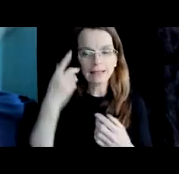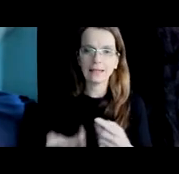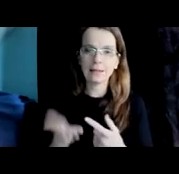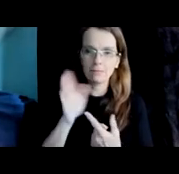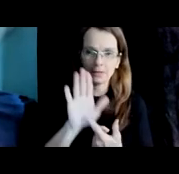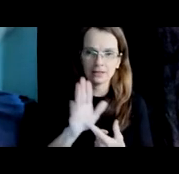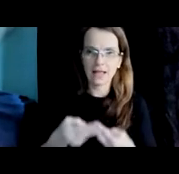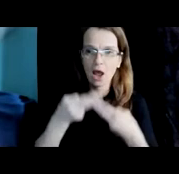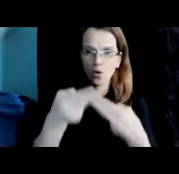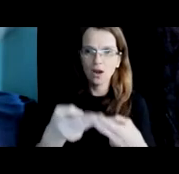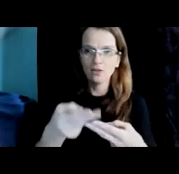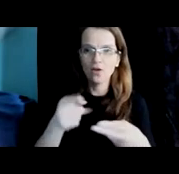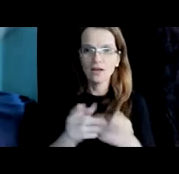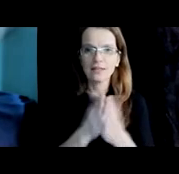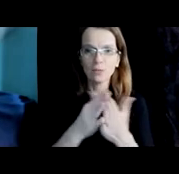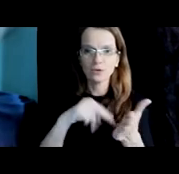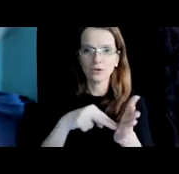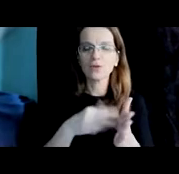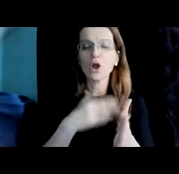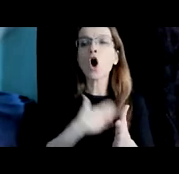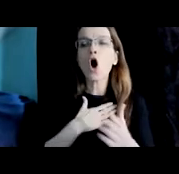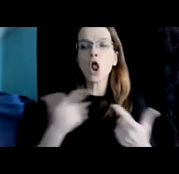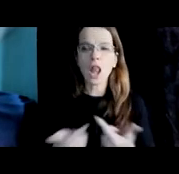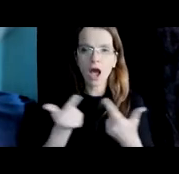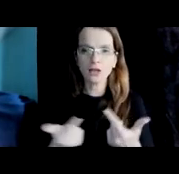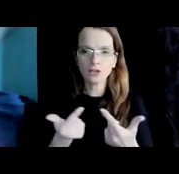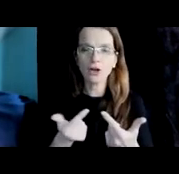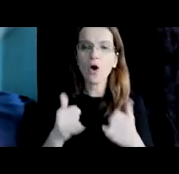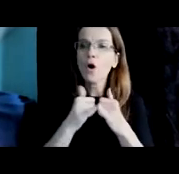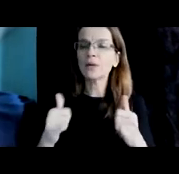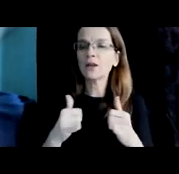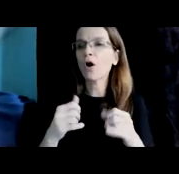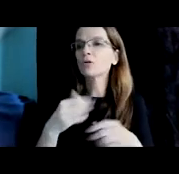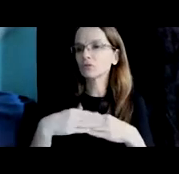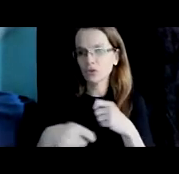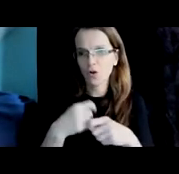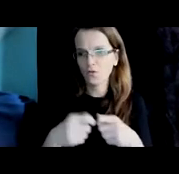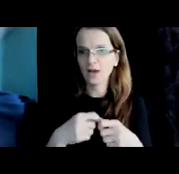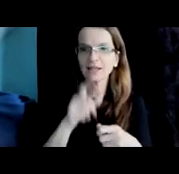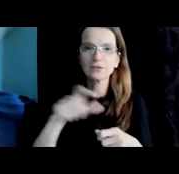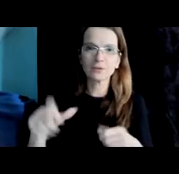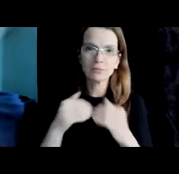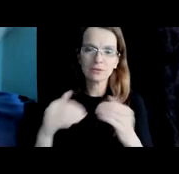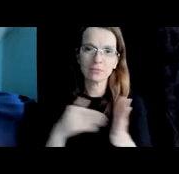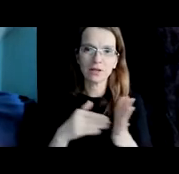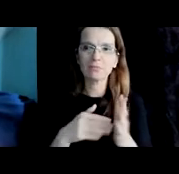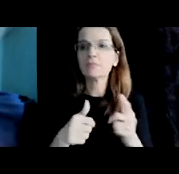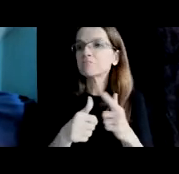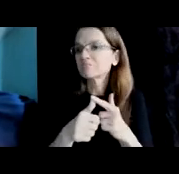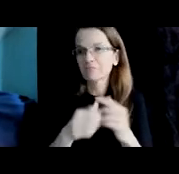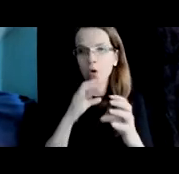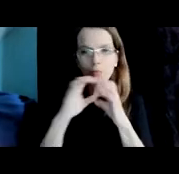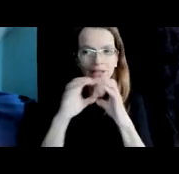monografiji, olajšalo kakršnokoli obliko sodelovanja z osebami s posebnimi potrebami, pa ne bo to